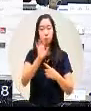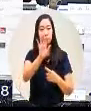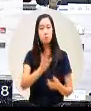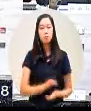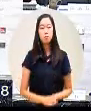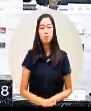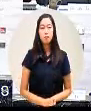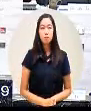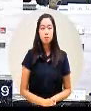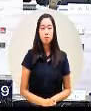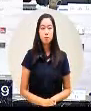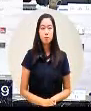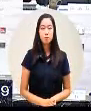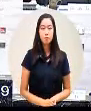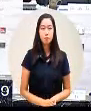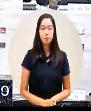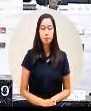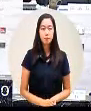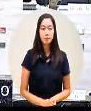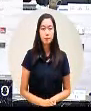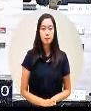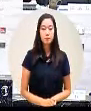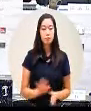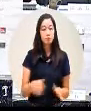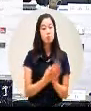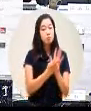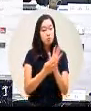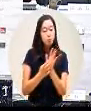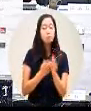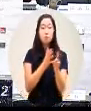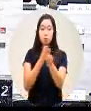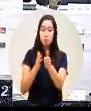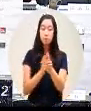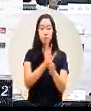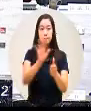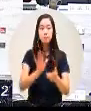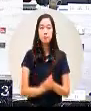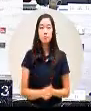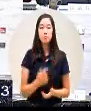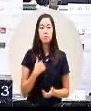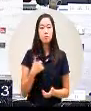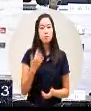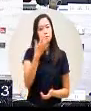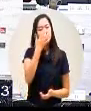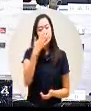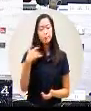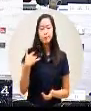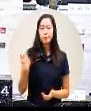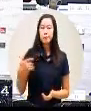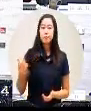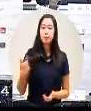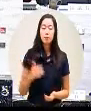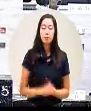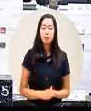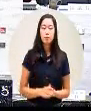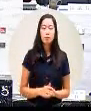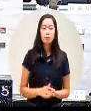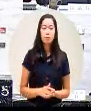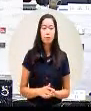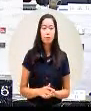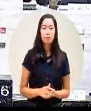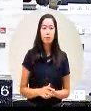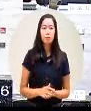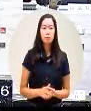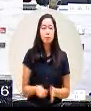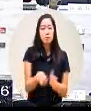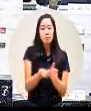议会比试个，哦，说明比顺啦。啊，我都唔在想讲，都唔在人家，这个